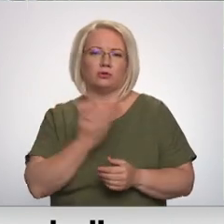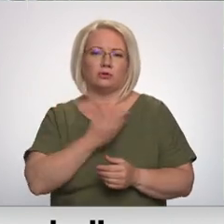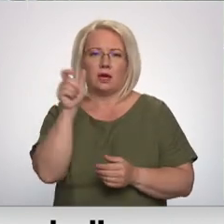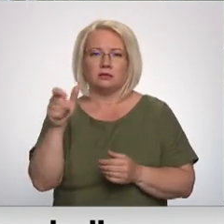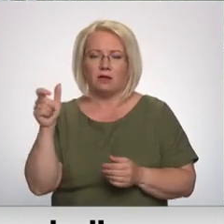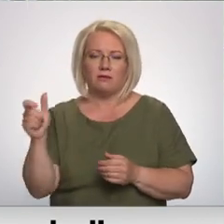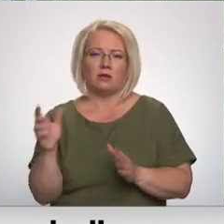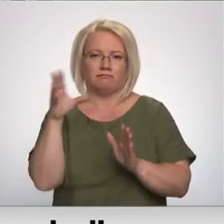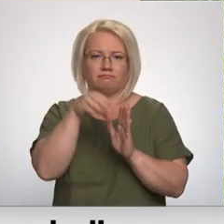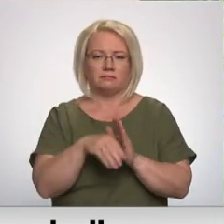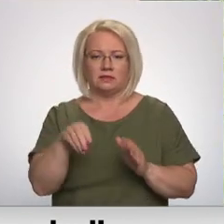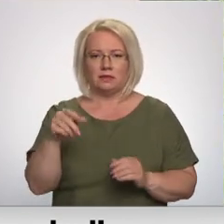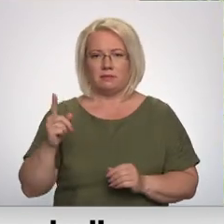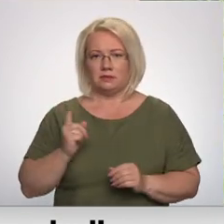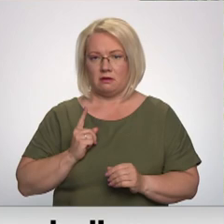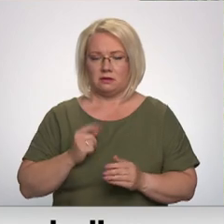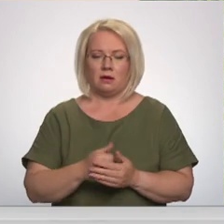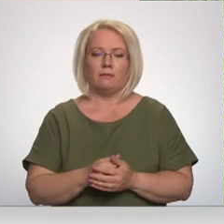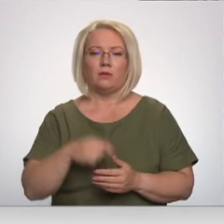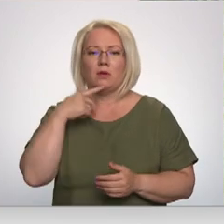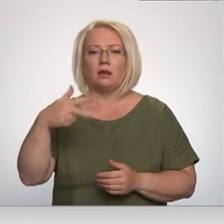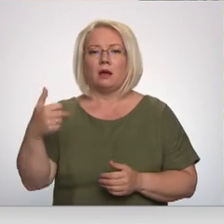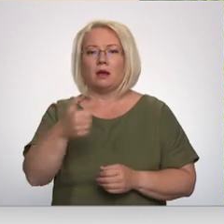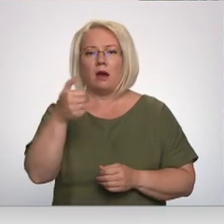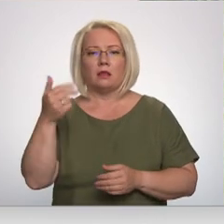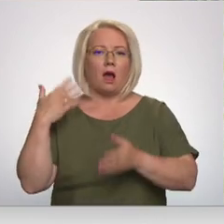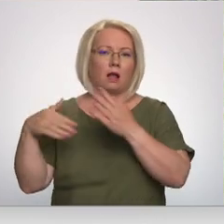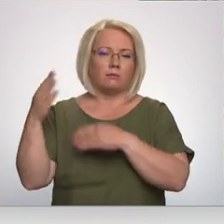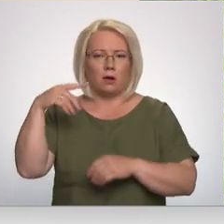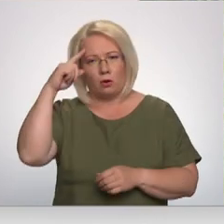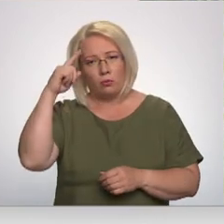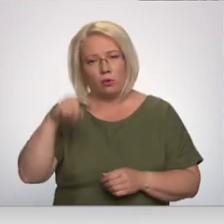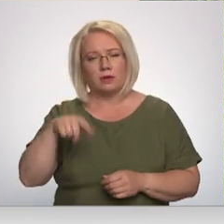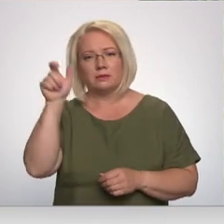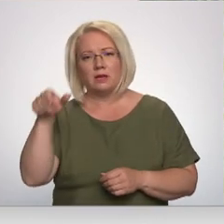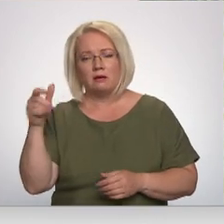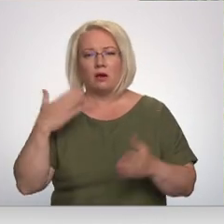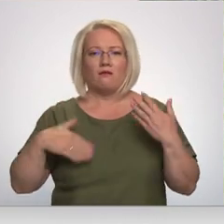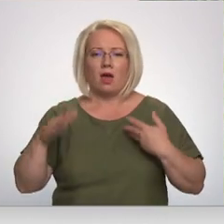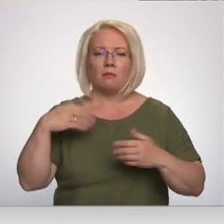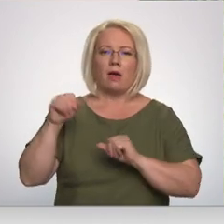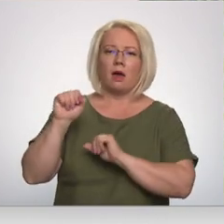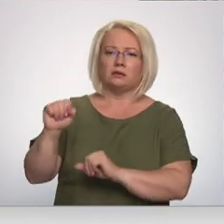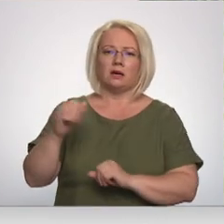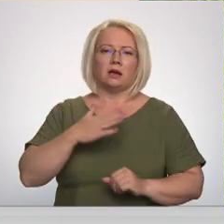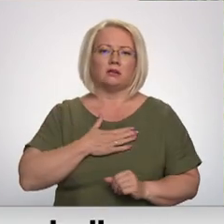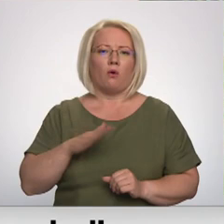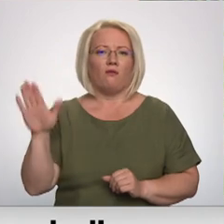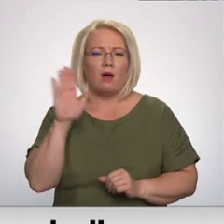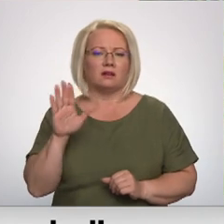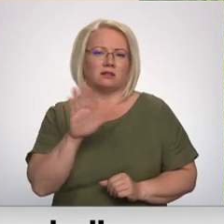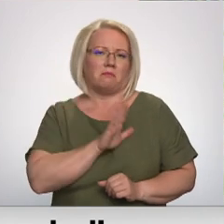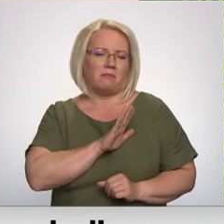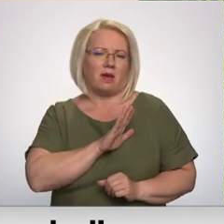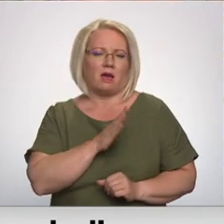papildināt zemesardzes rindas. 30 gadi atpakaļ, protams, cilvēku vēlme aizsargāt savu valsti bija,